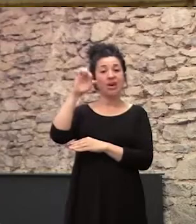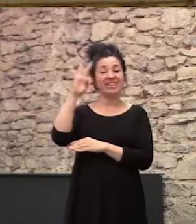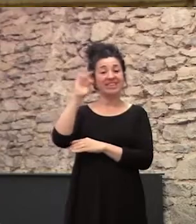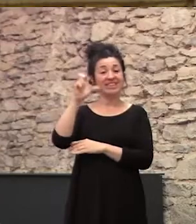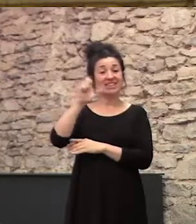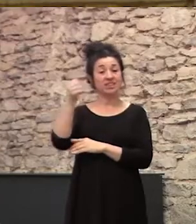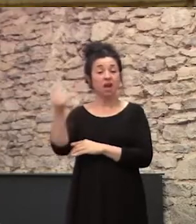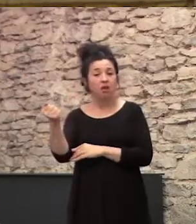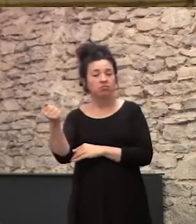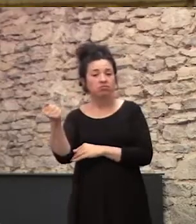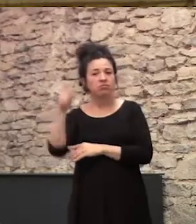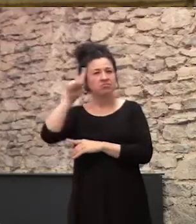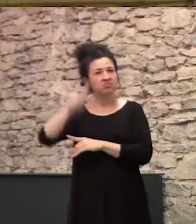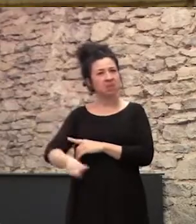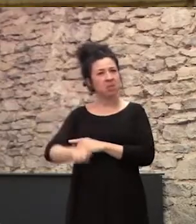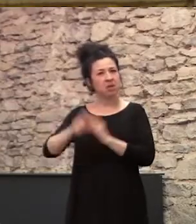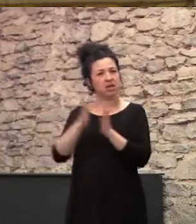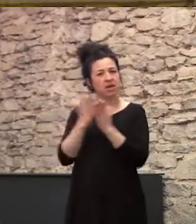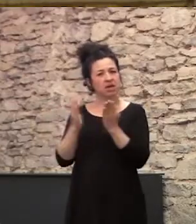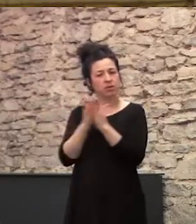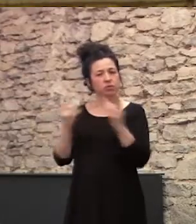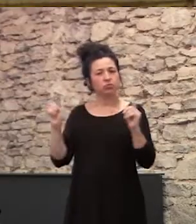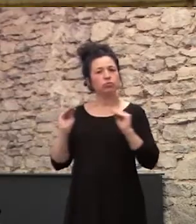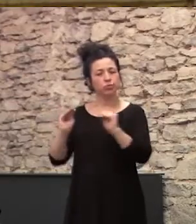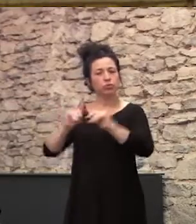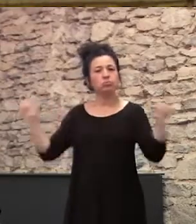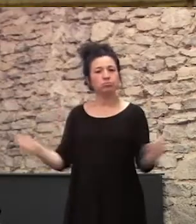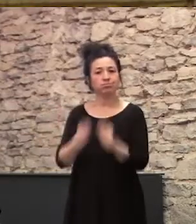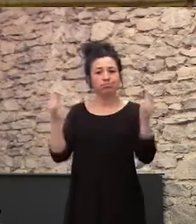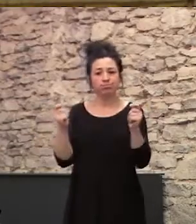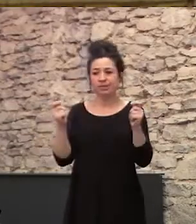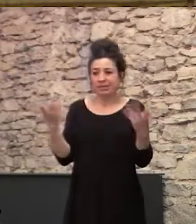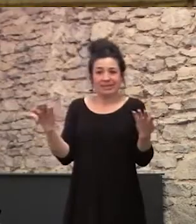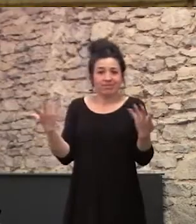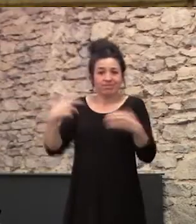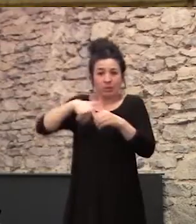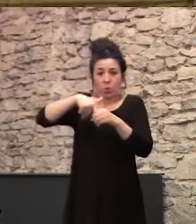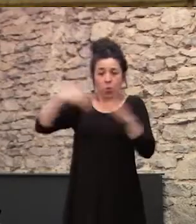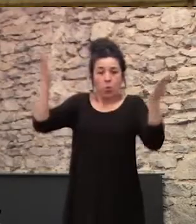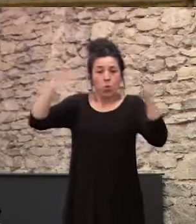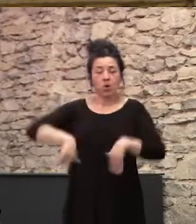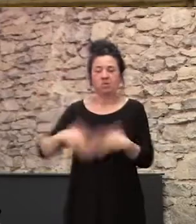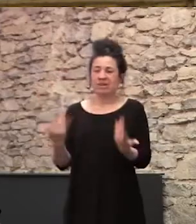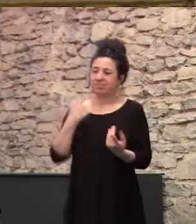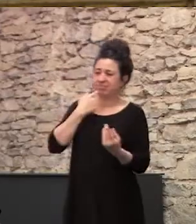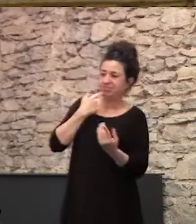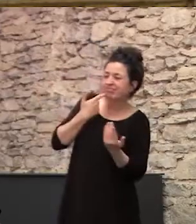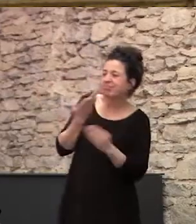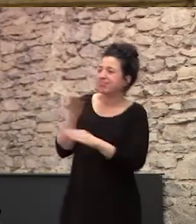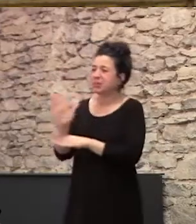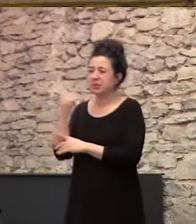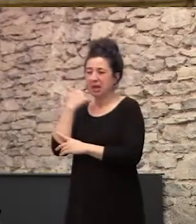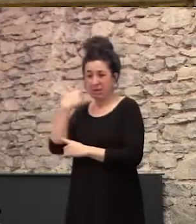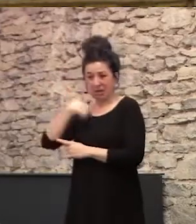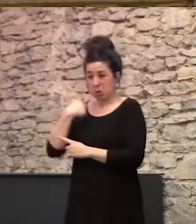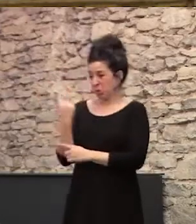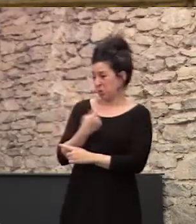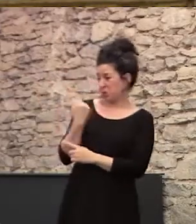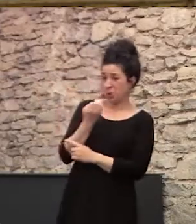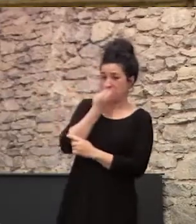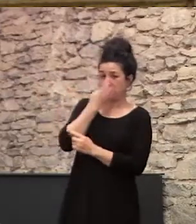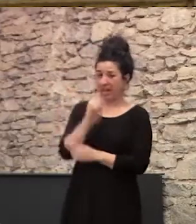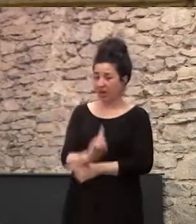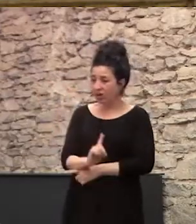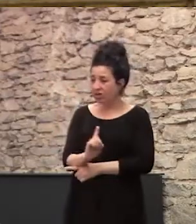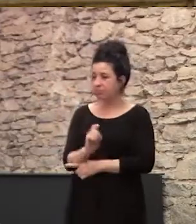ere udaber, 2014 udaberrian uste dut. Eta orduan ez zeukan tarterik eta esan nion jo ba, ni joan beharrean eta bakarrik, ba, ni bakarrik